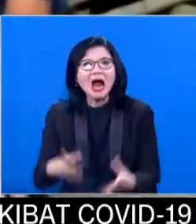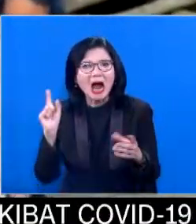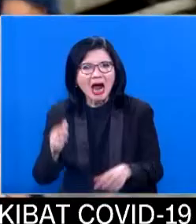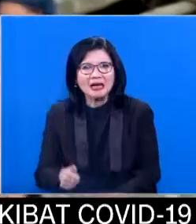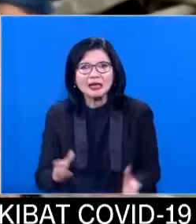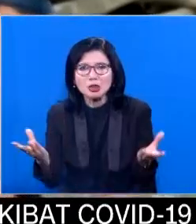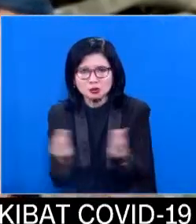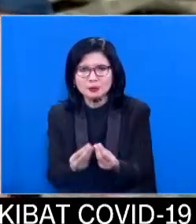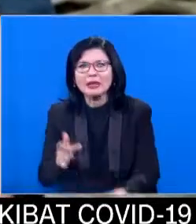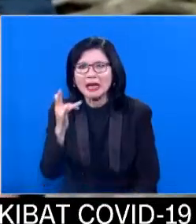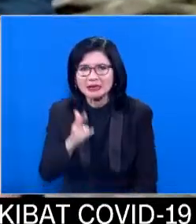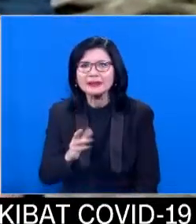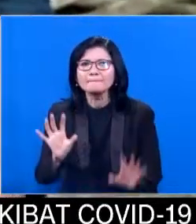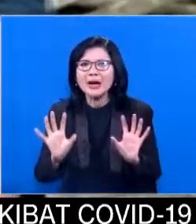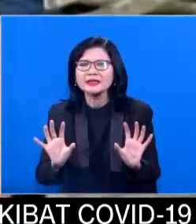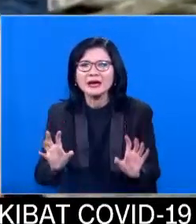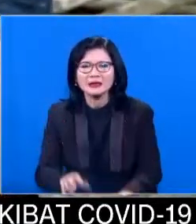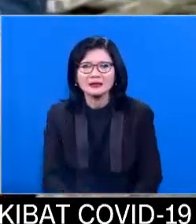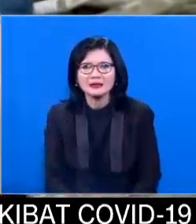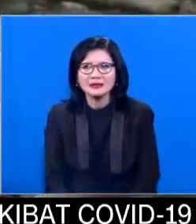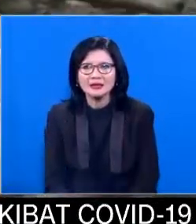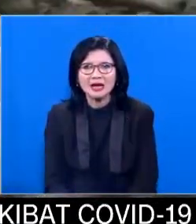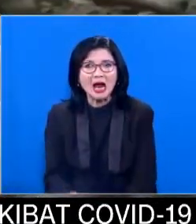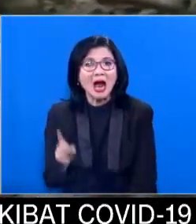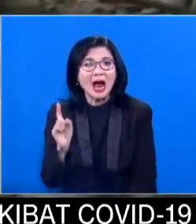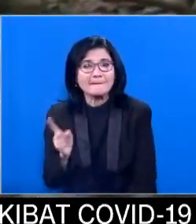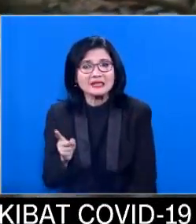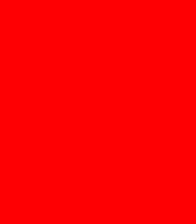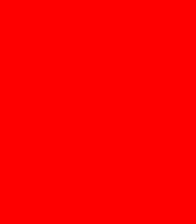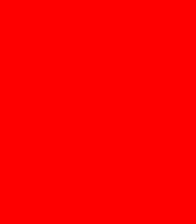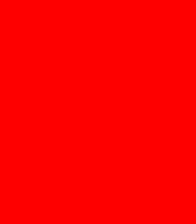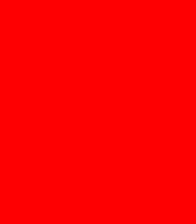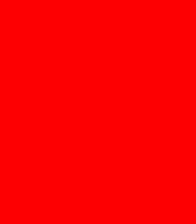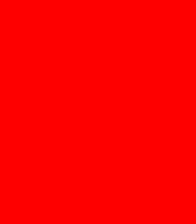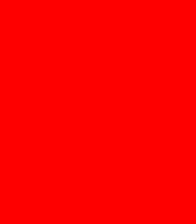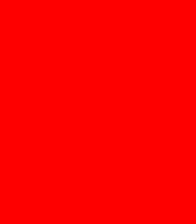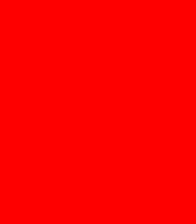tetap terjaga. Salah satu penyebab ostrich mengalami